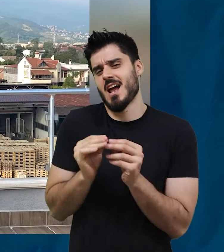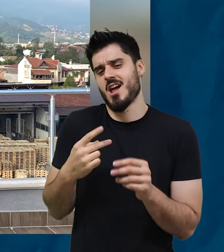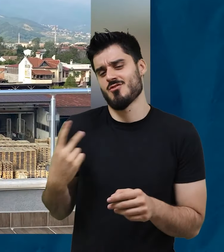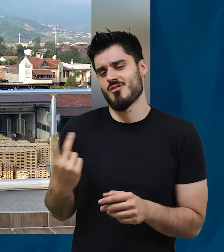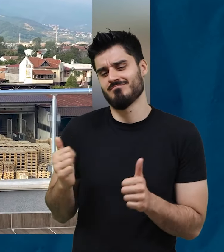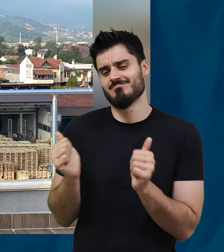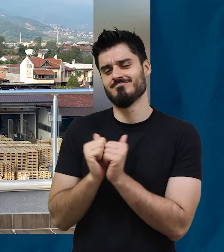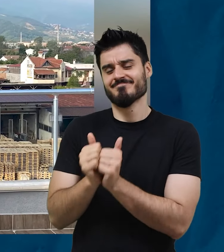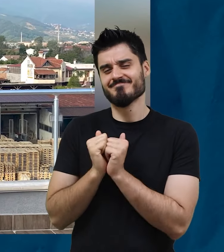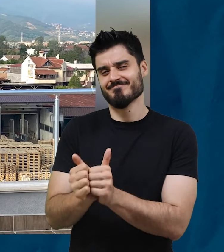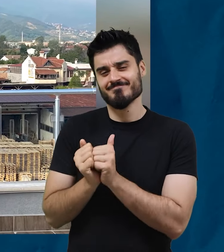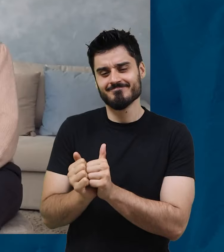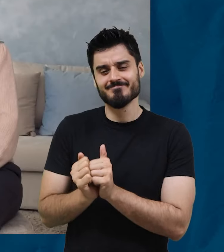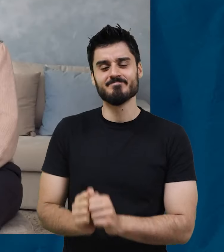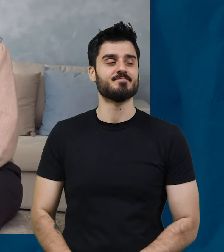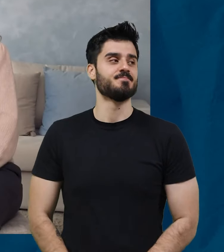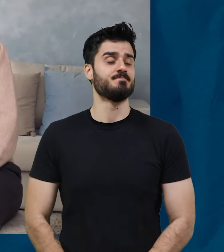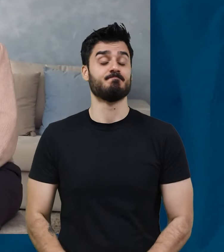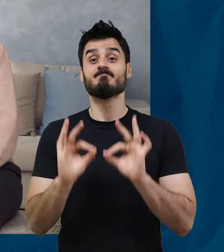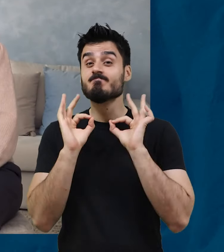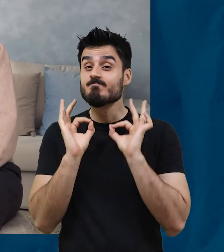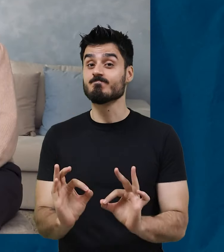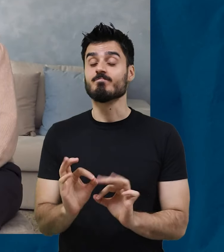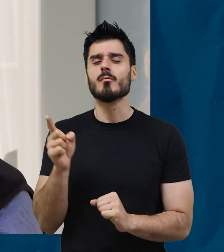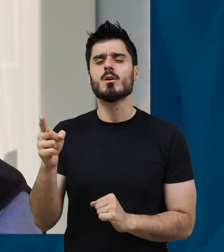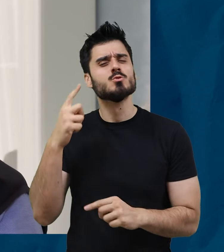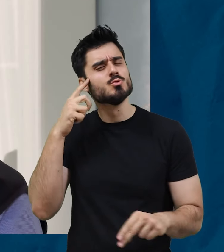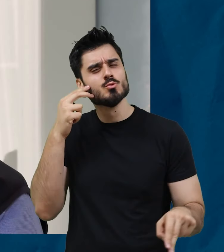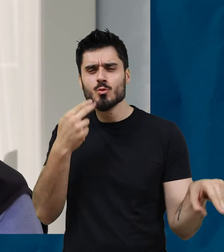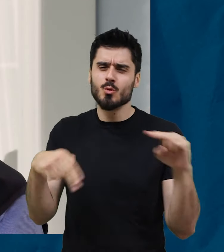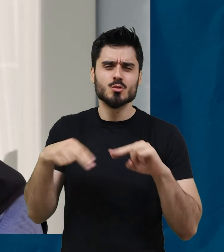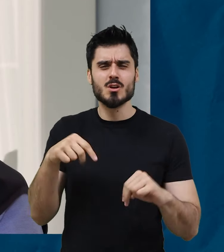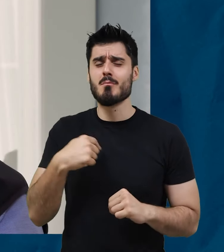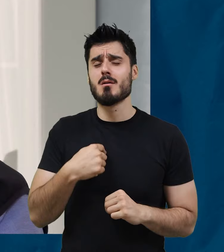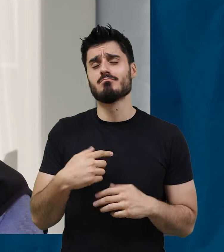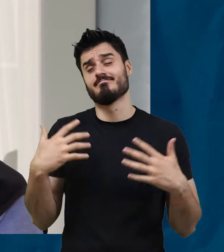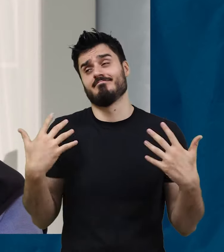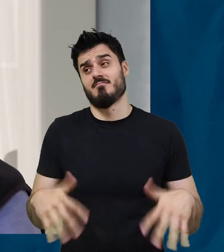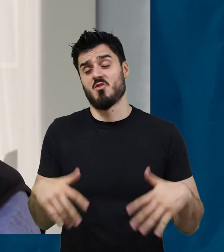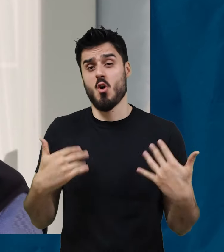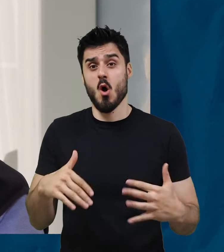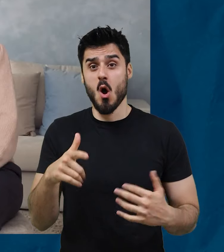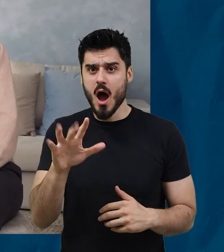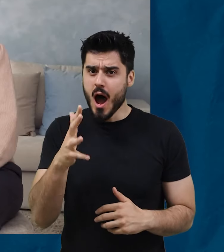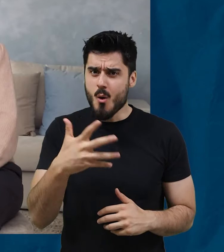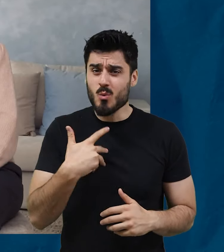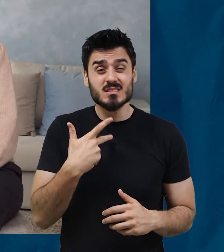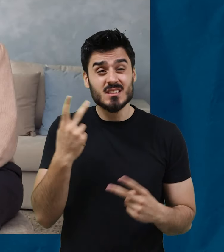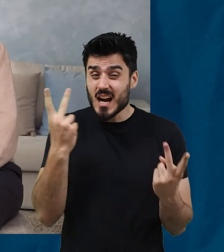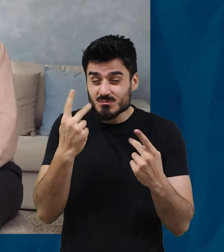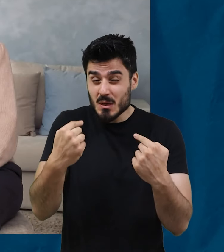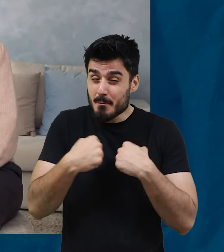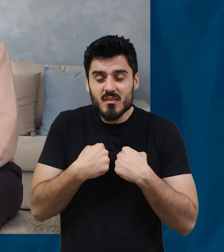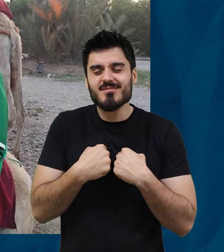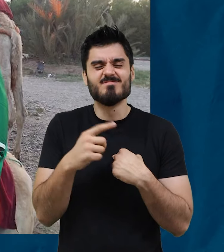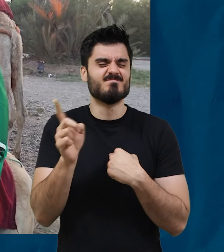че всъщност той слуша много. Ако искаш да разбереш мнението ми, попитай жена